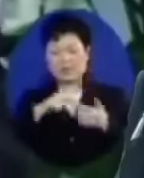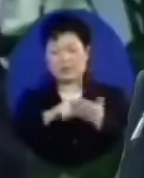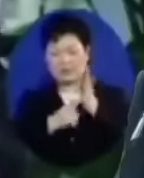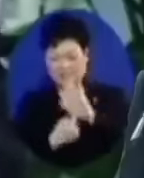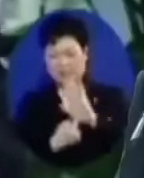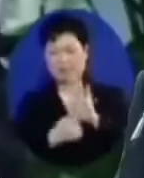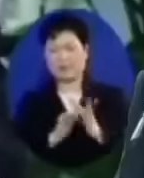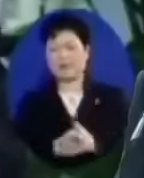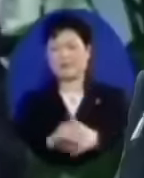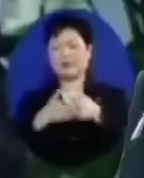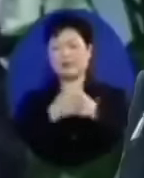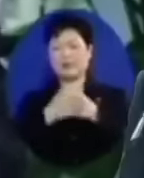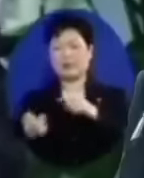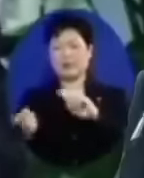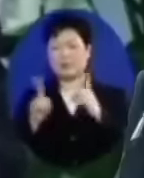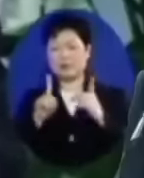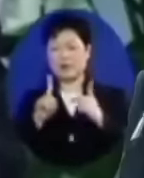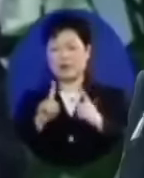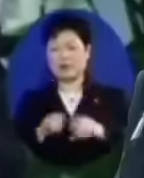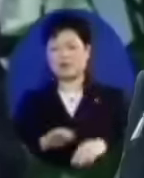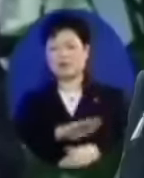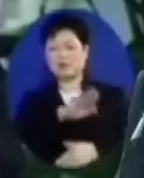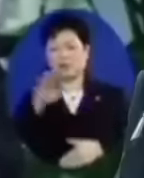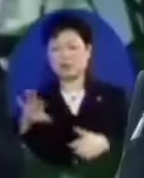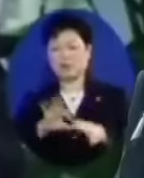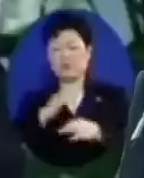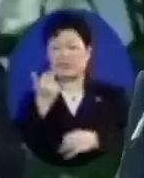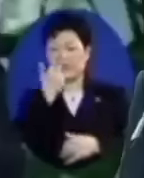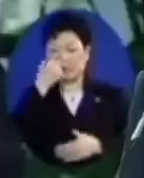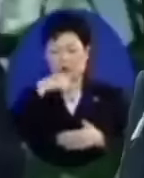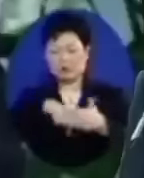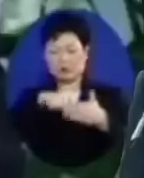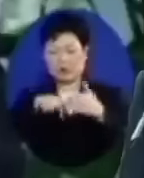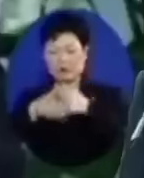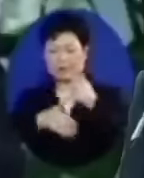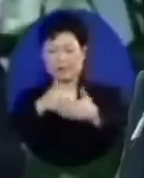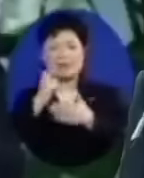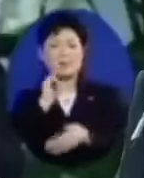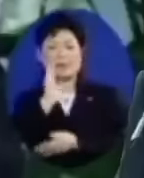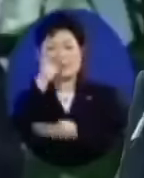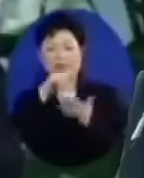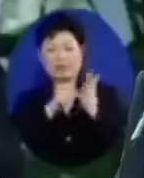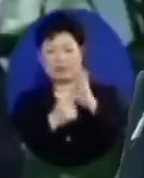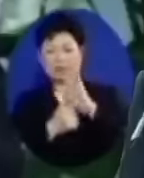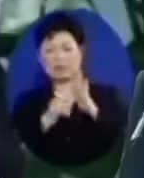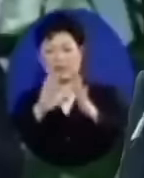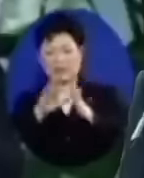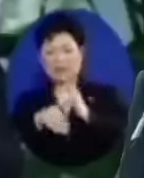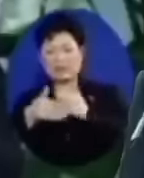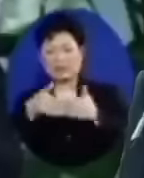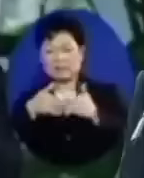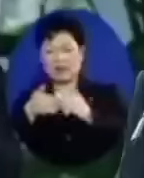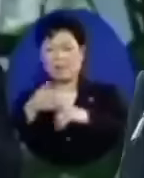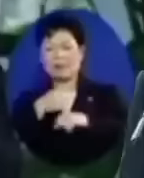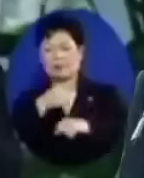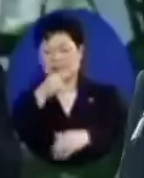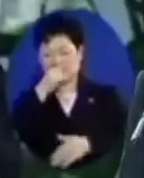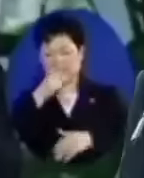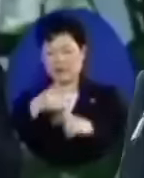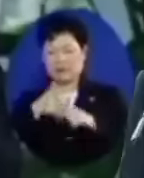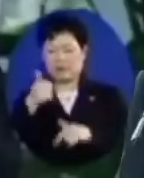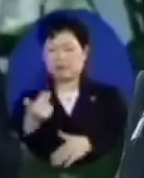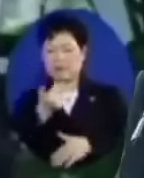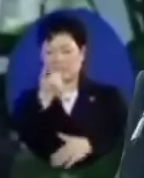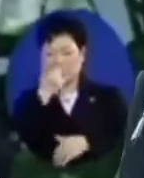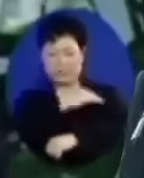것입니다. 그렇기 때문에 부활이란 오늘 우리의 생명 속에 하나님의 영광이 나타날 때 체험할 수 있는 것입니다. 예수의